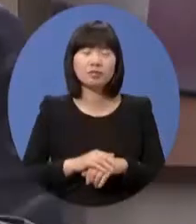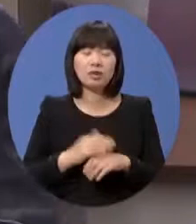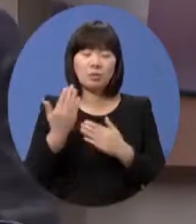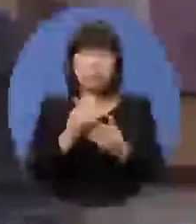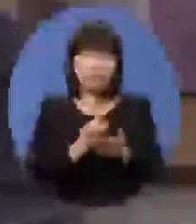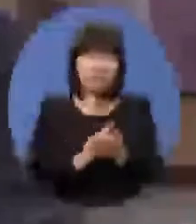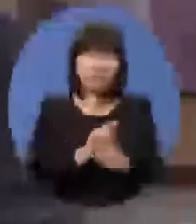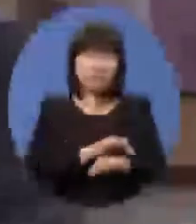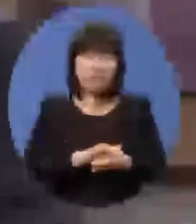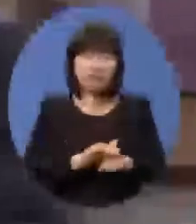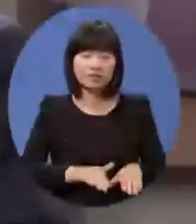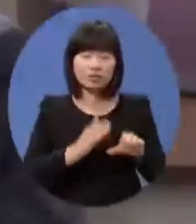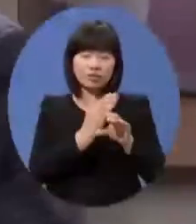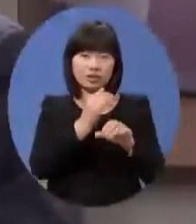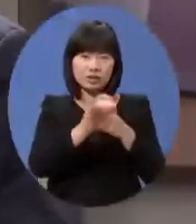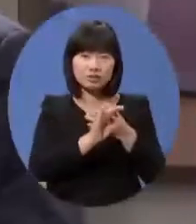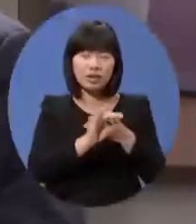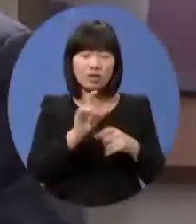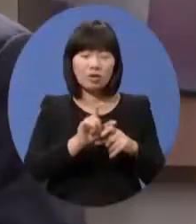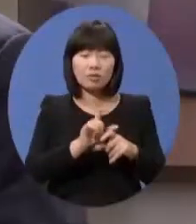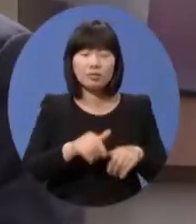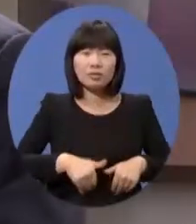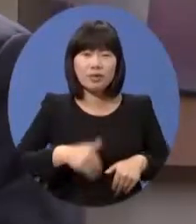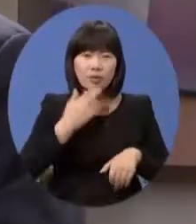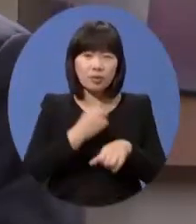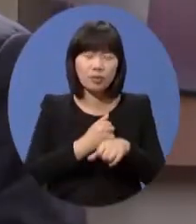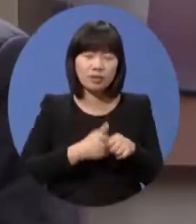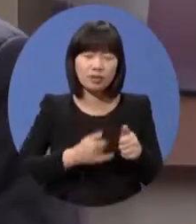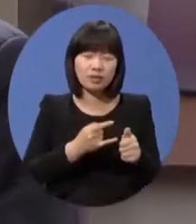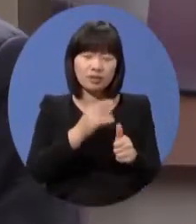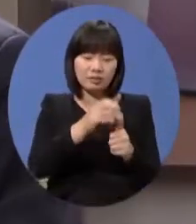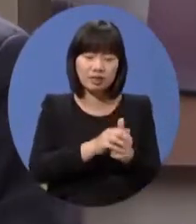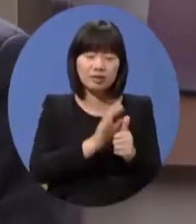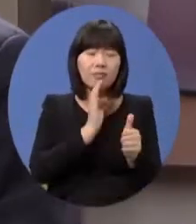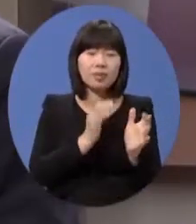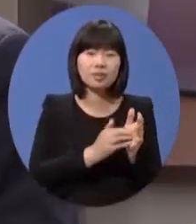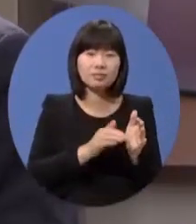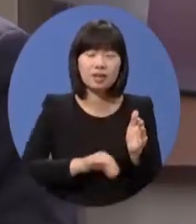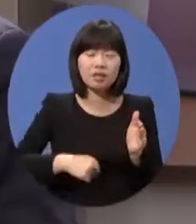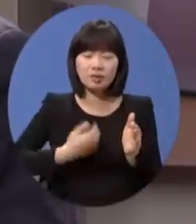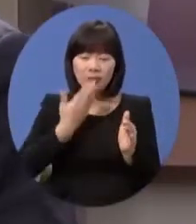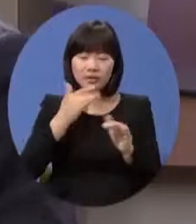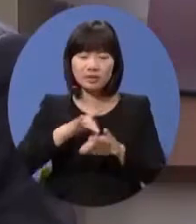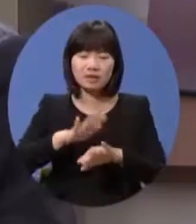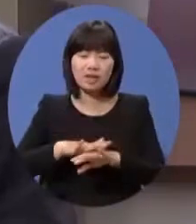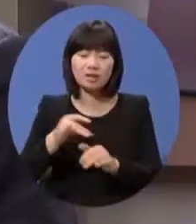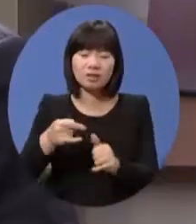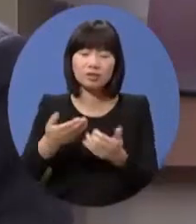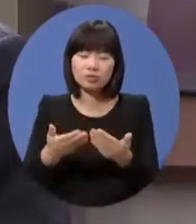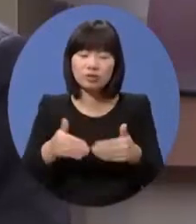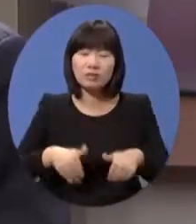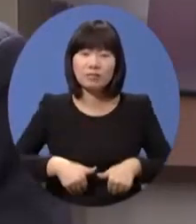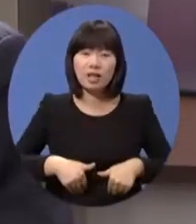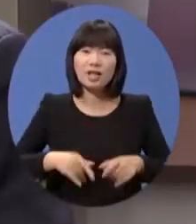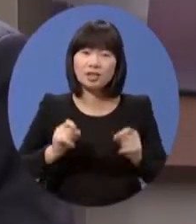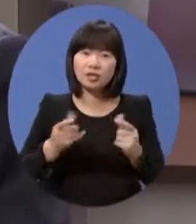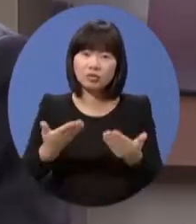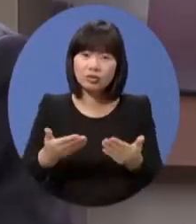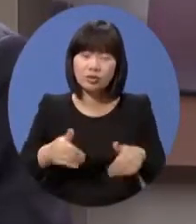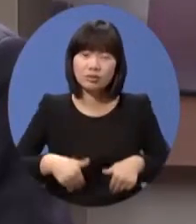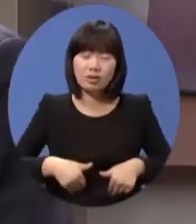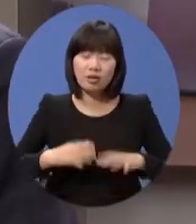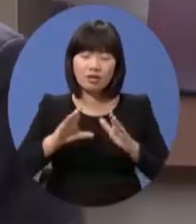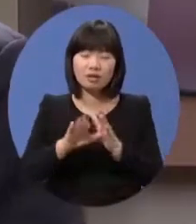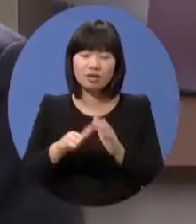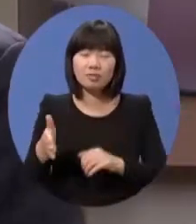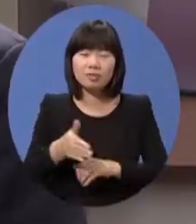몸무게가 잘 크고 있다 그러면 더 이상 고민할 게 없고 아이한테 맡겨야 되는데 단 주의할 게 스스로 먹는 습관은 가르쳐야 됩니다. 기회를 줘야 됩니다. 네네. 이건 어릴